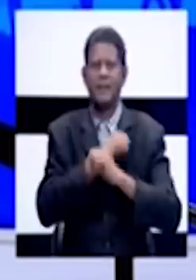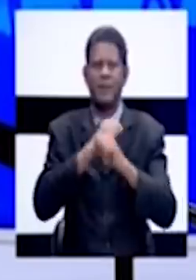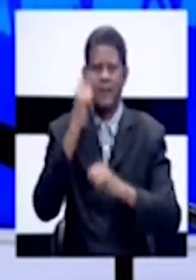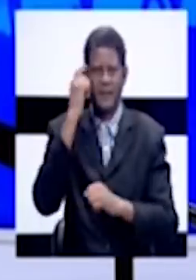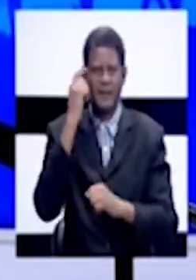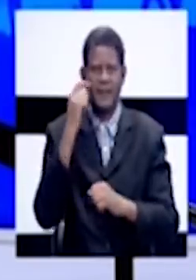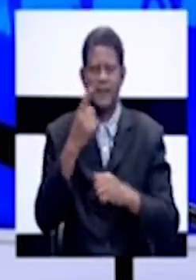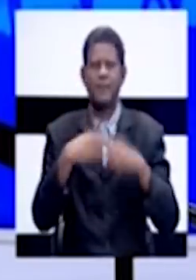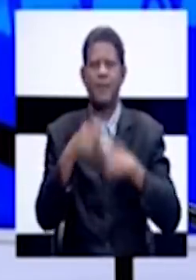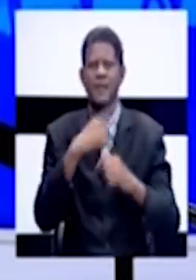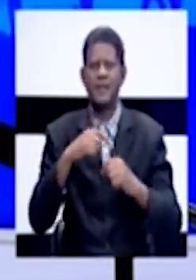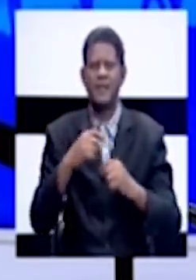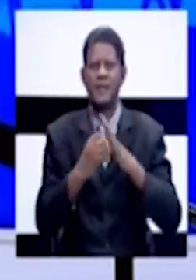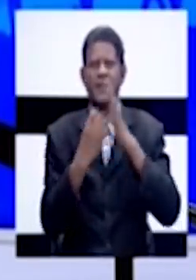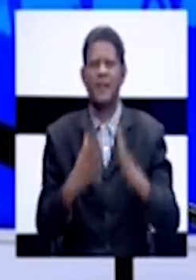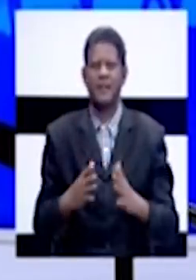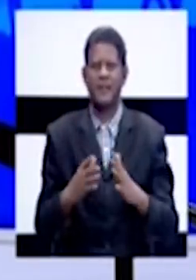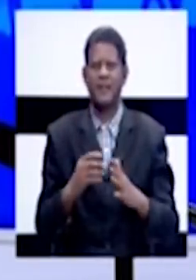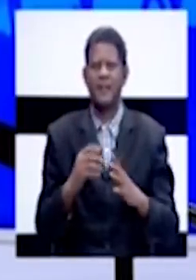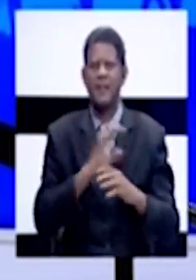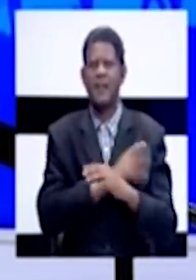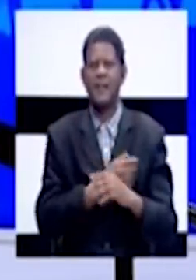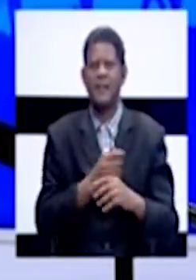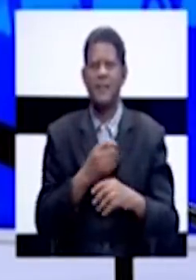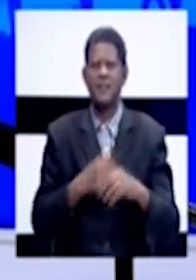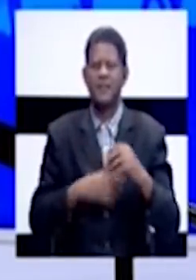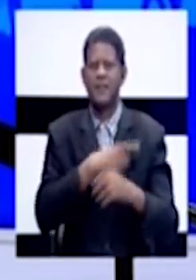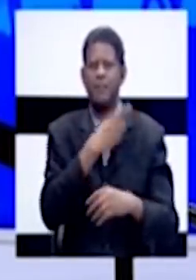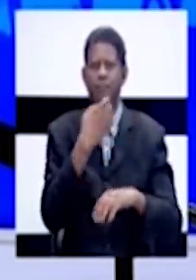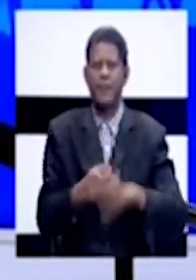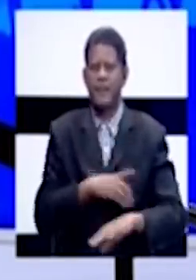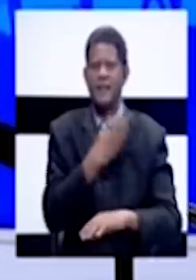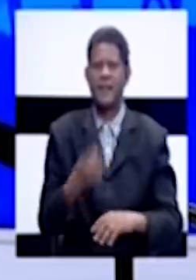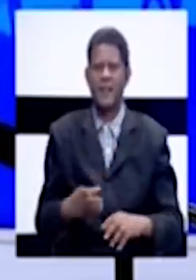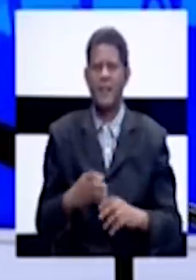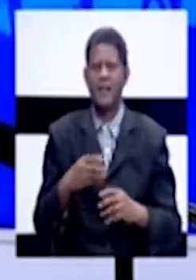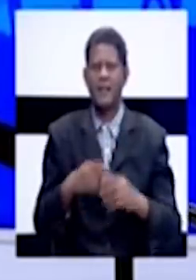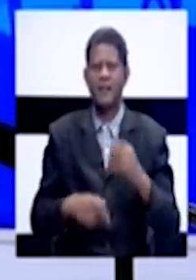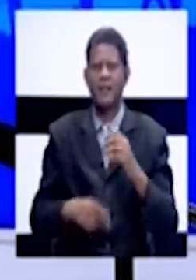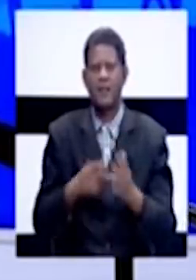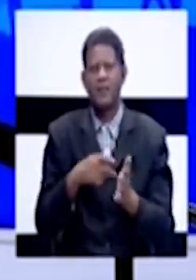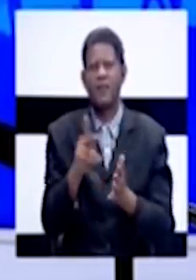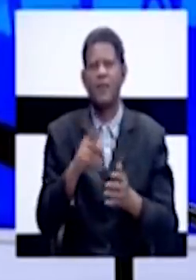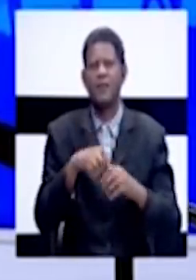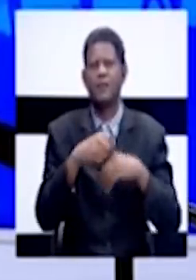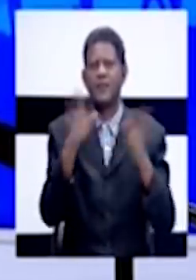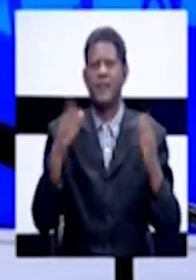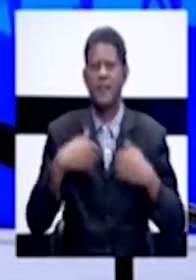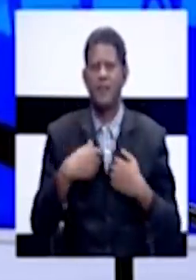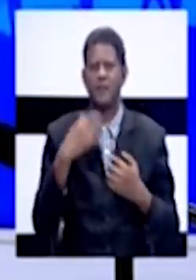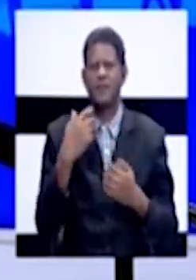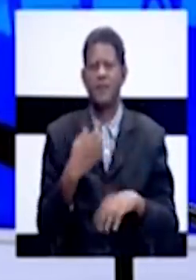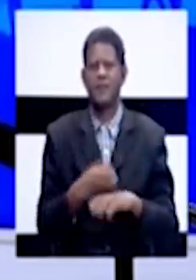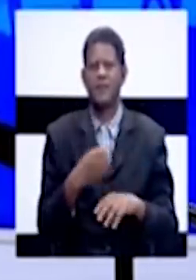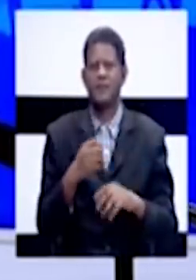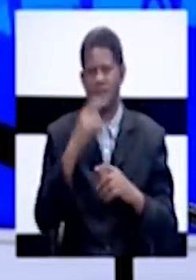تهندير زمزة عصب حيل بزعرفو زي نحسي وكعيت كبير كسارات شكيمم يبتنو وكم زلون زل على تاريخ أو زبها الجنت